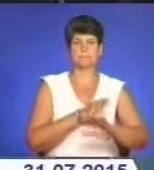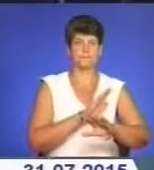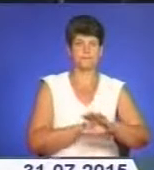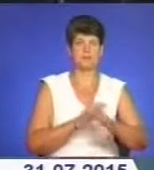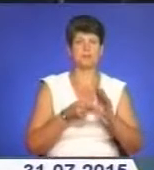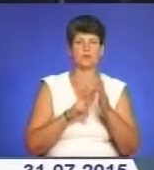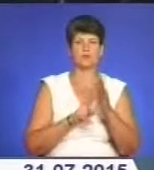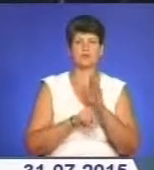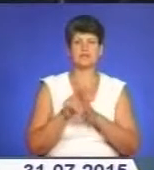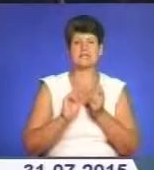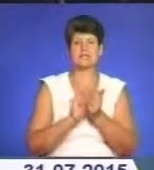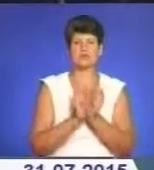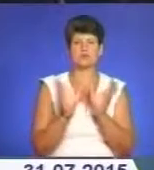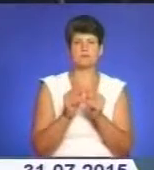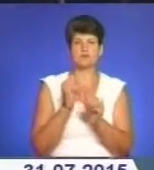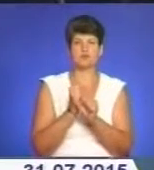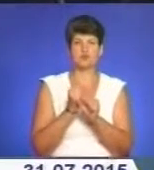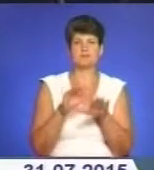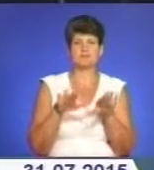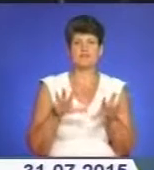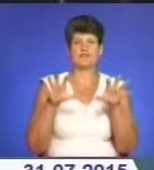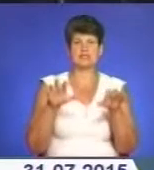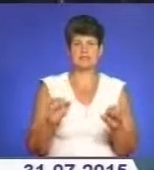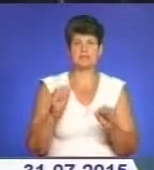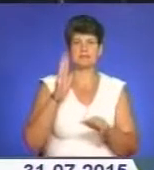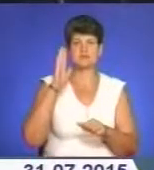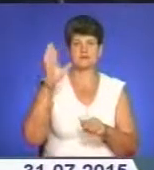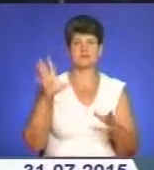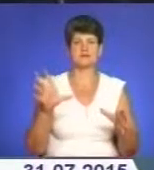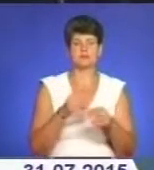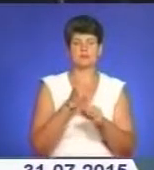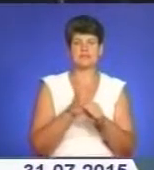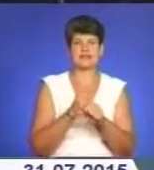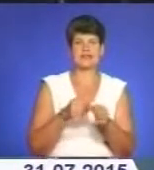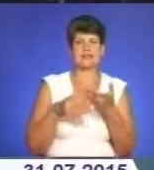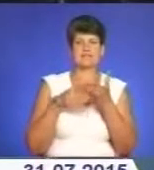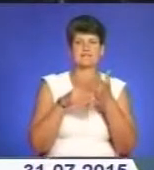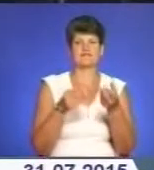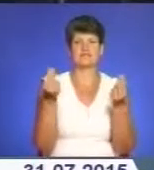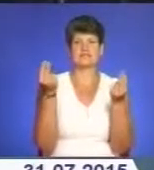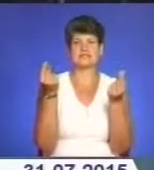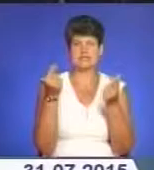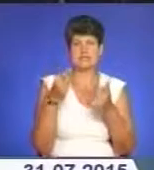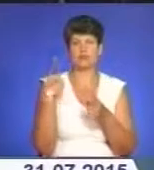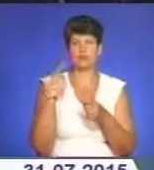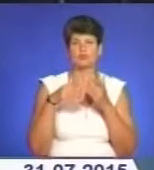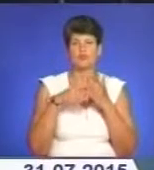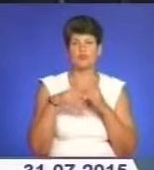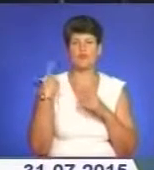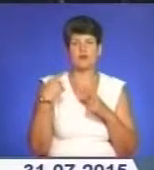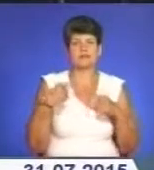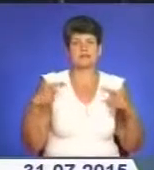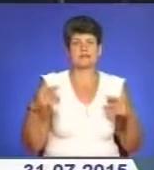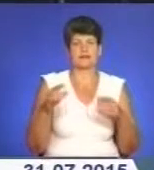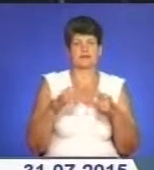Планують розпочати тісну співпрацю з місцевою владою. Перспектива співробітництва – це інвестиції для області та сприяння розвитку різних сфер життя